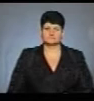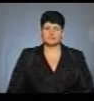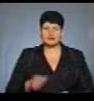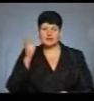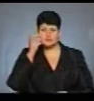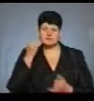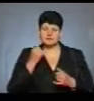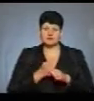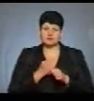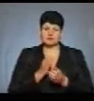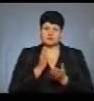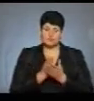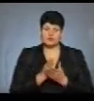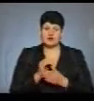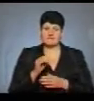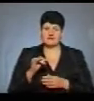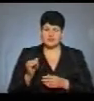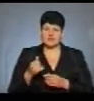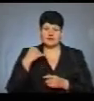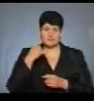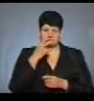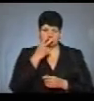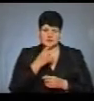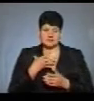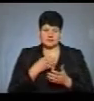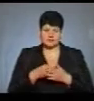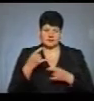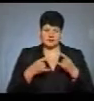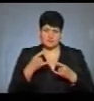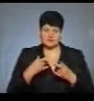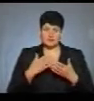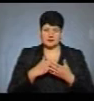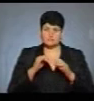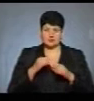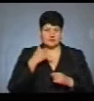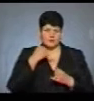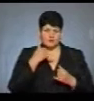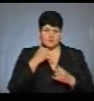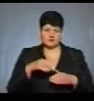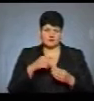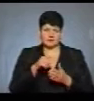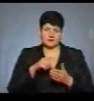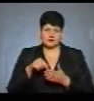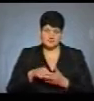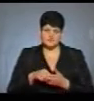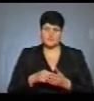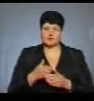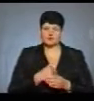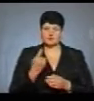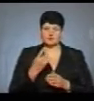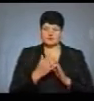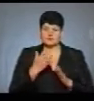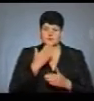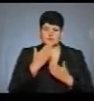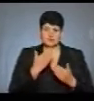Нагадаю, ми працюємо у прямому ефірі, телефон студії бачите на своїх екранах, тож є можливість телефонувати і ставити запитання. Насамперед хочу запитати